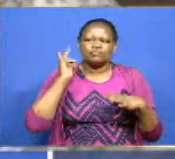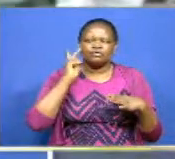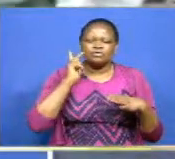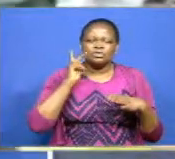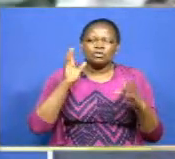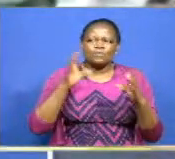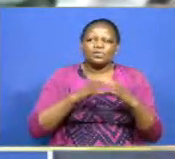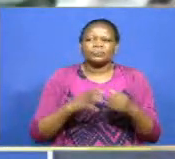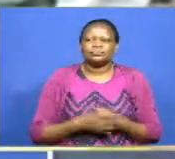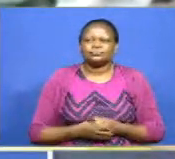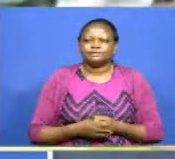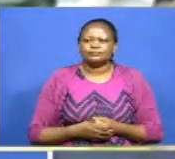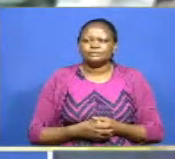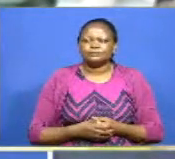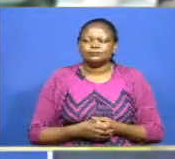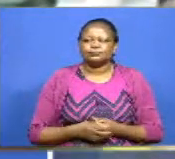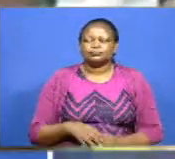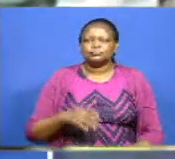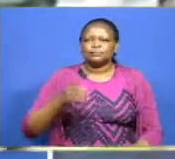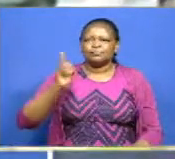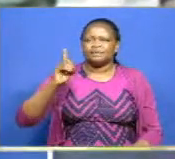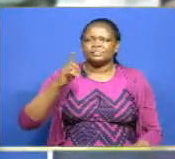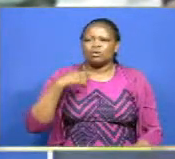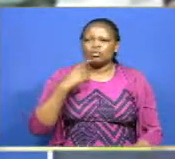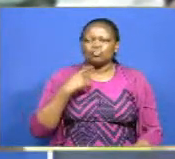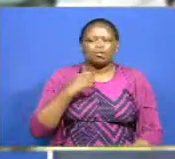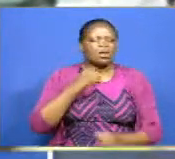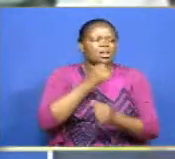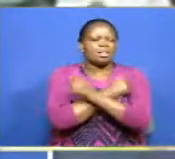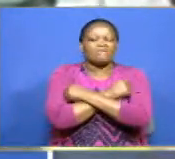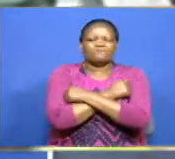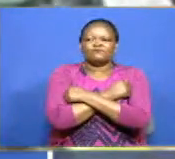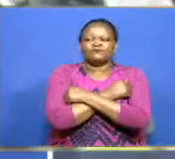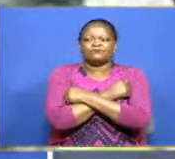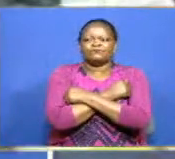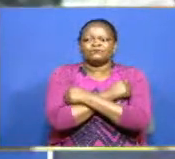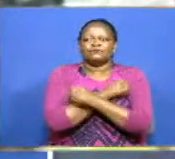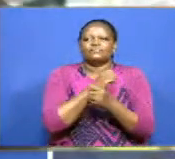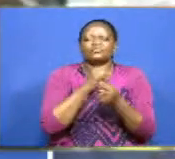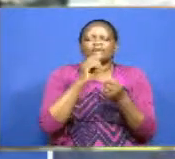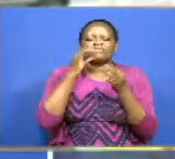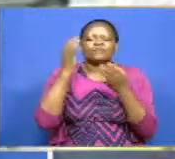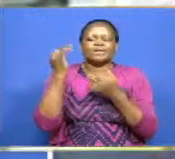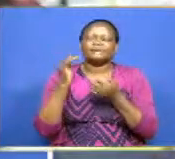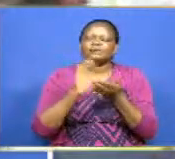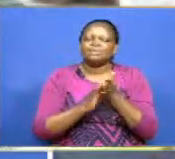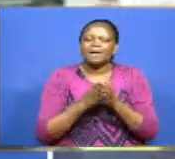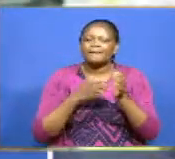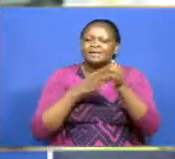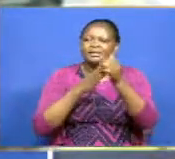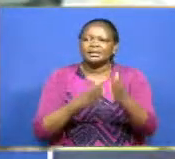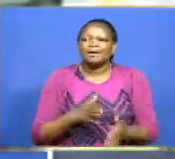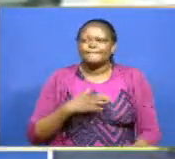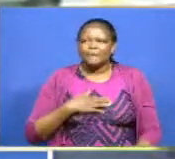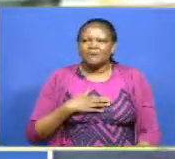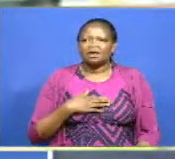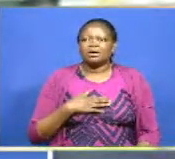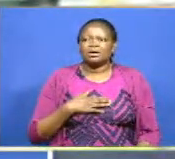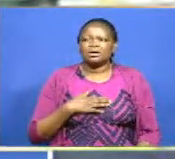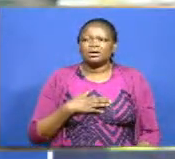community. Wasili ambaye tunampenda kama tunatarajia kwa kiongozi wetu ama our